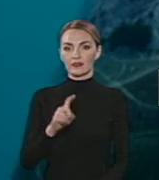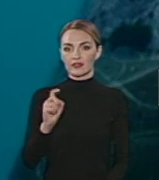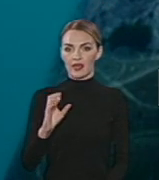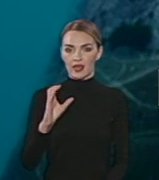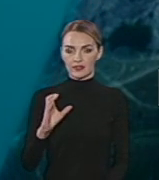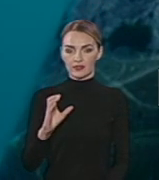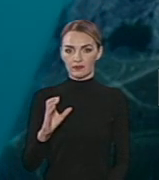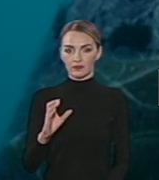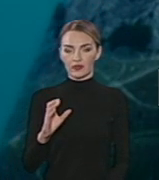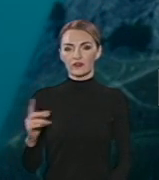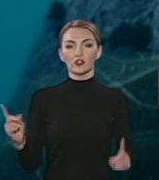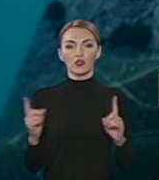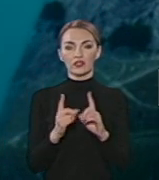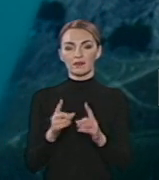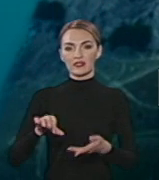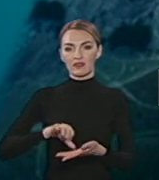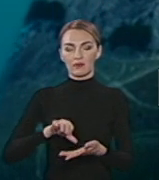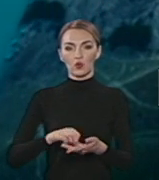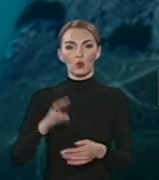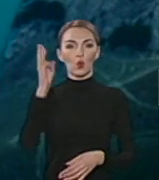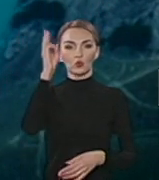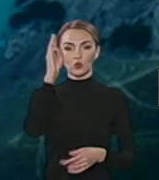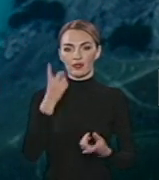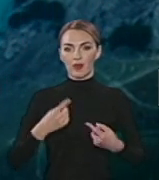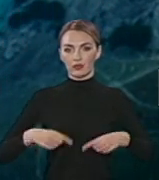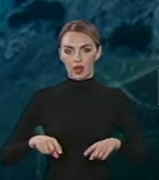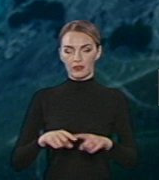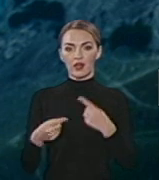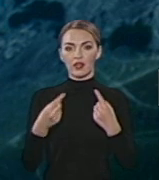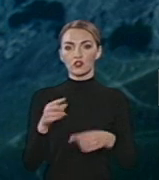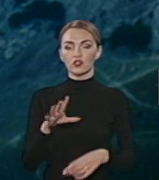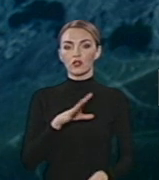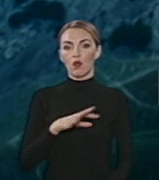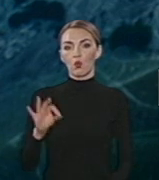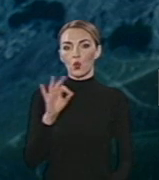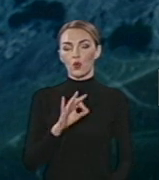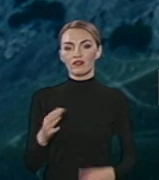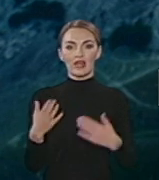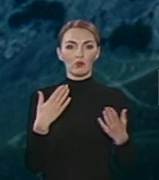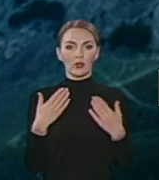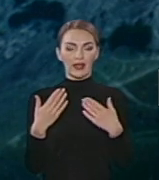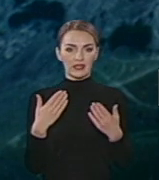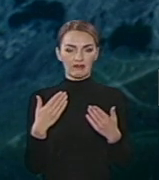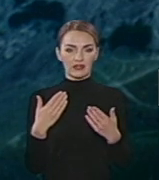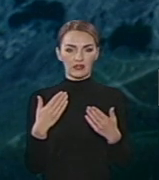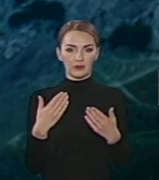и встречался я с представителями консульского департамента. Речь шла как раз о взаимодействии